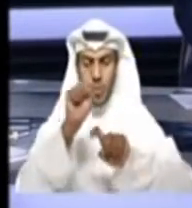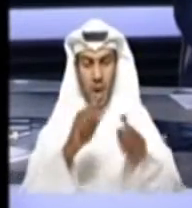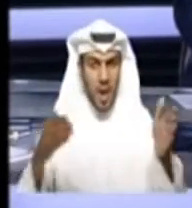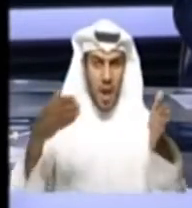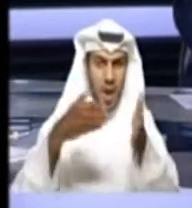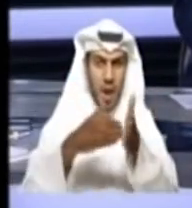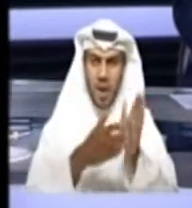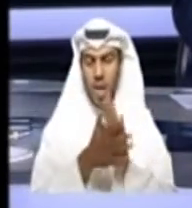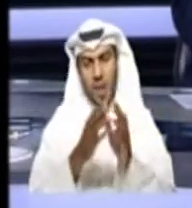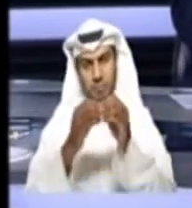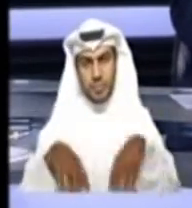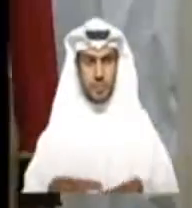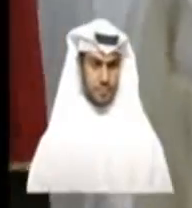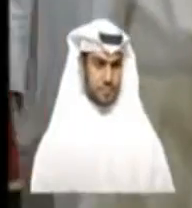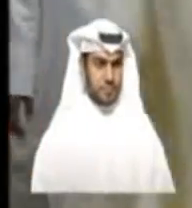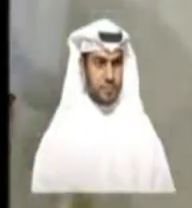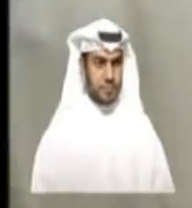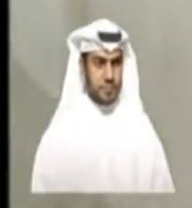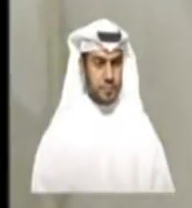الثقة.